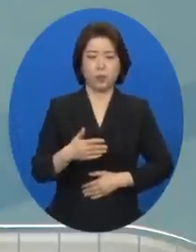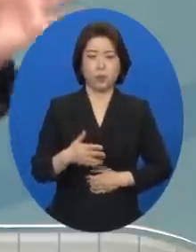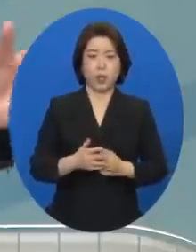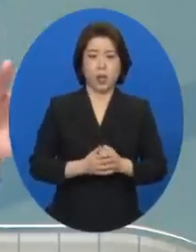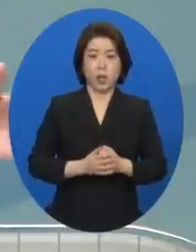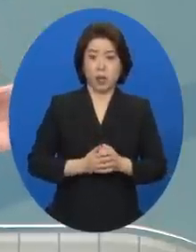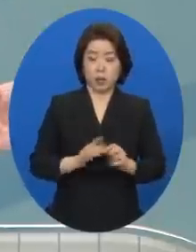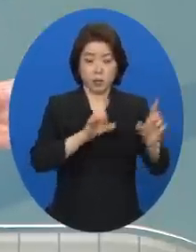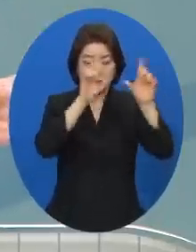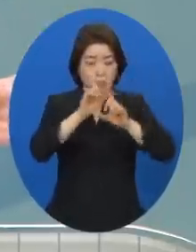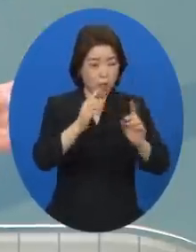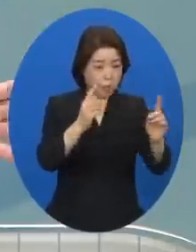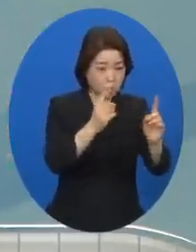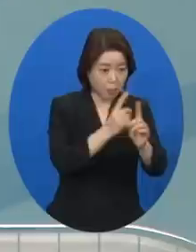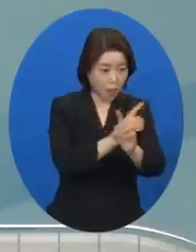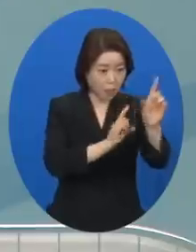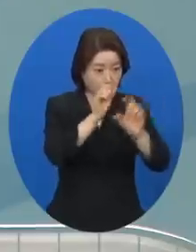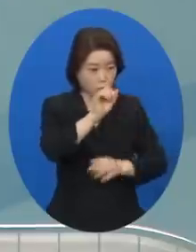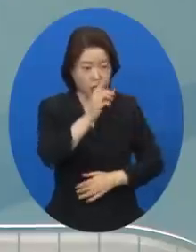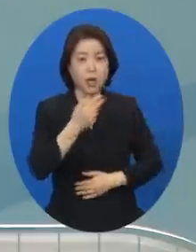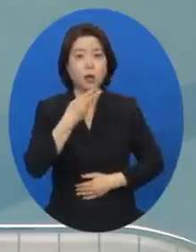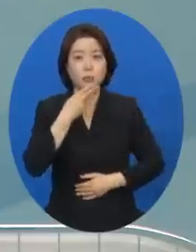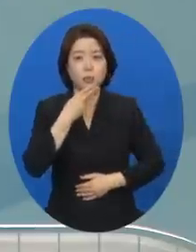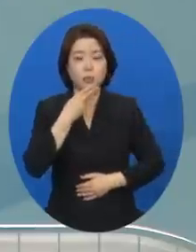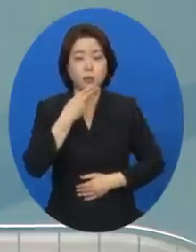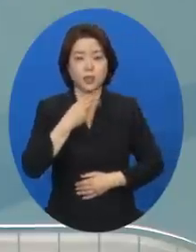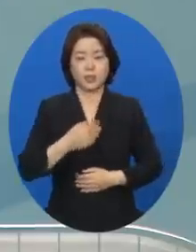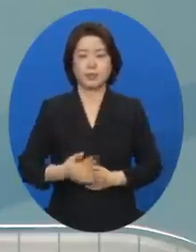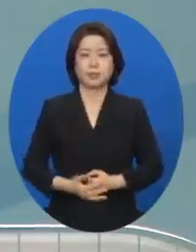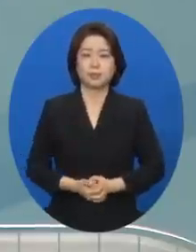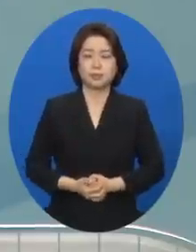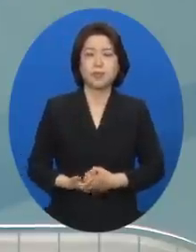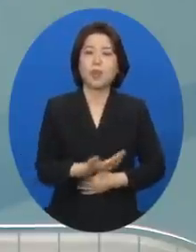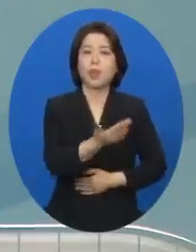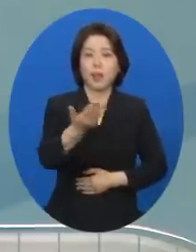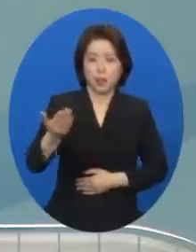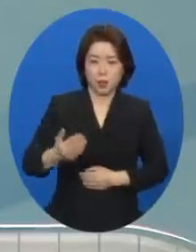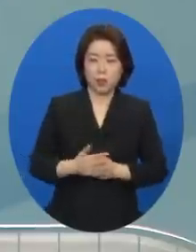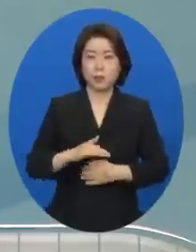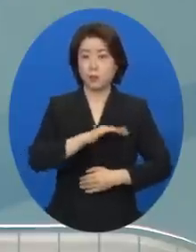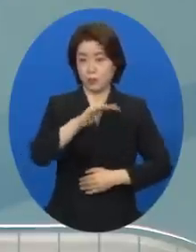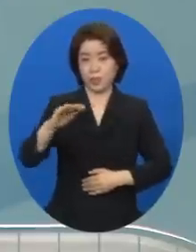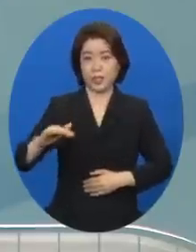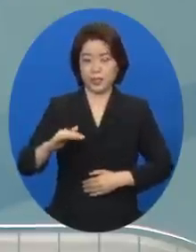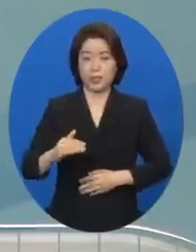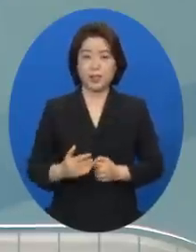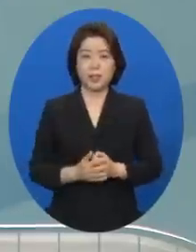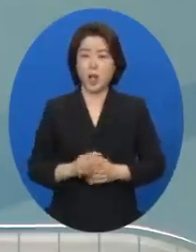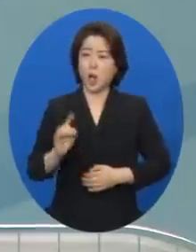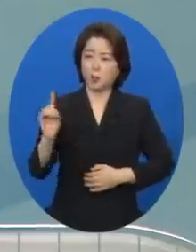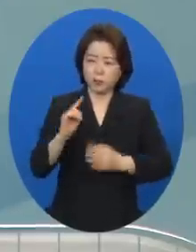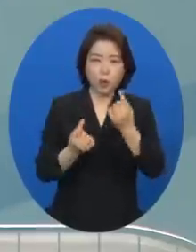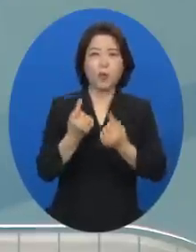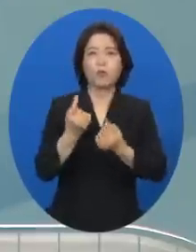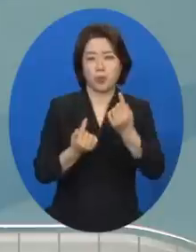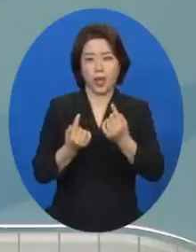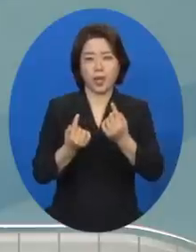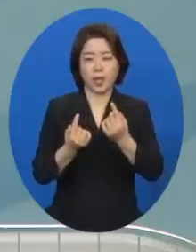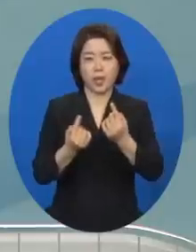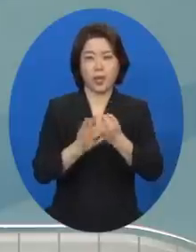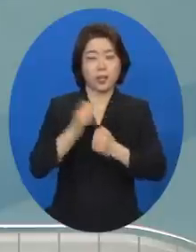전혀 삶의 변화가 없는 거예요 여러분 우리는 무엇보다도 더